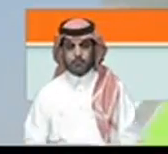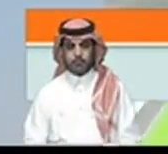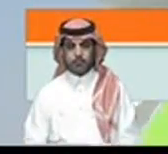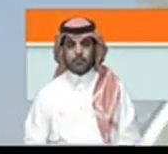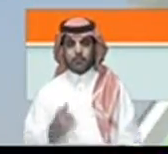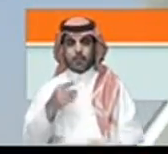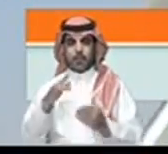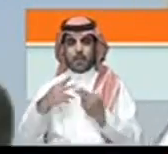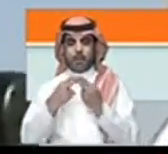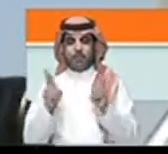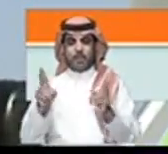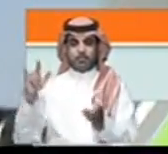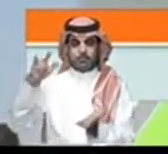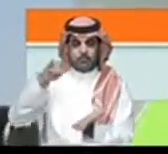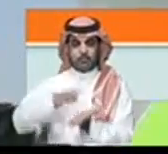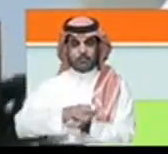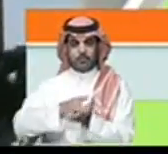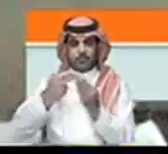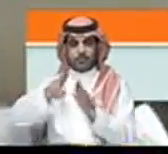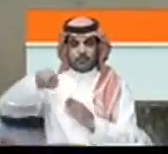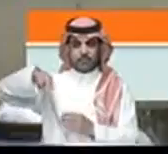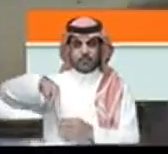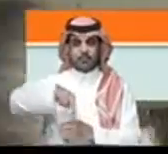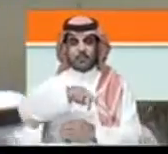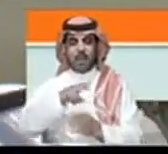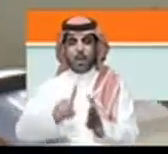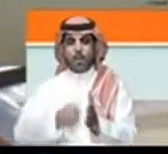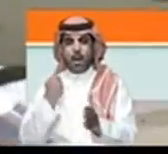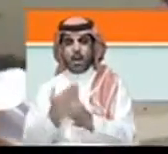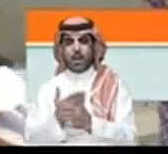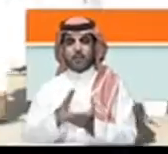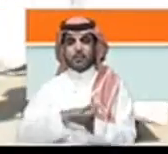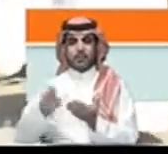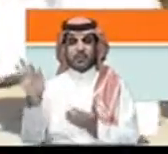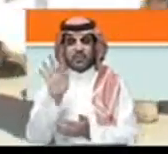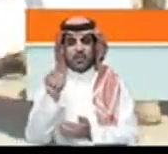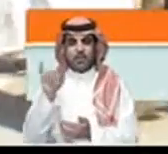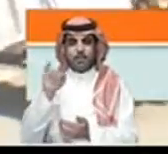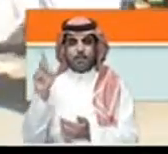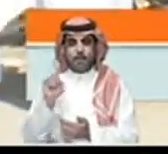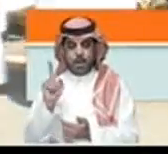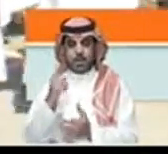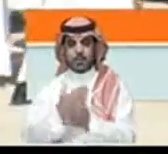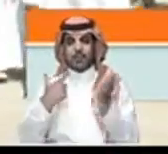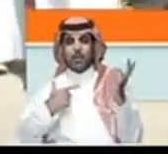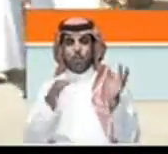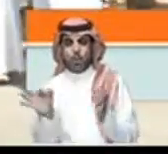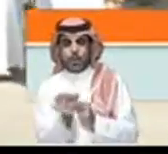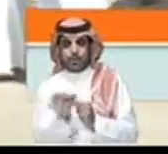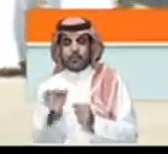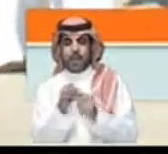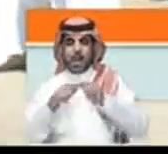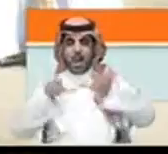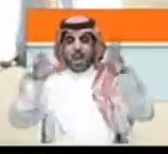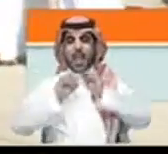مع وصول اول رحله الى ارض مطار يوم في شرماء التابعه لمنطقه تبوك اعلنت الهيئه العامه